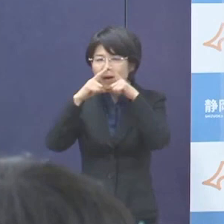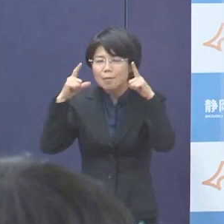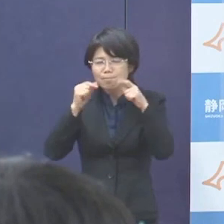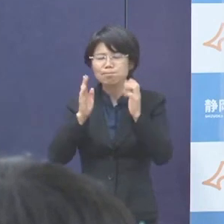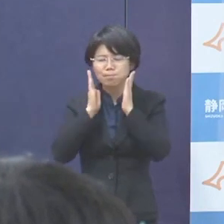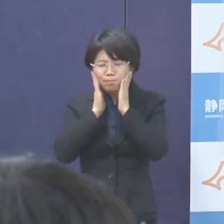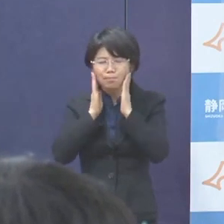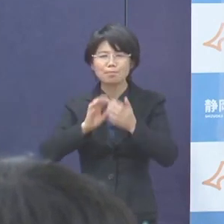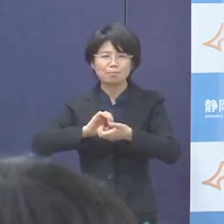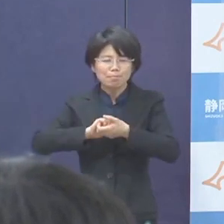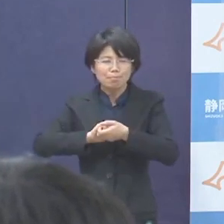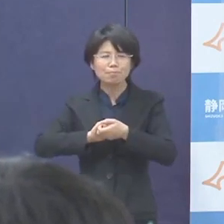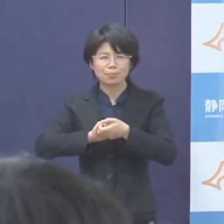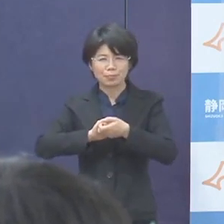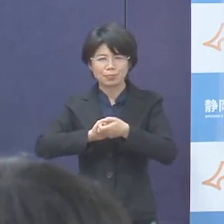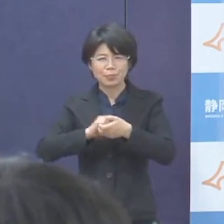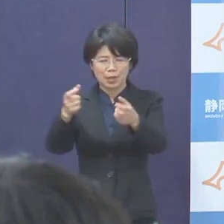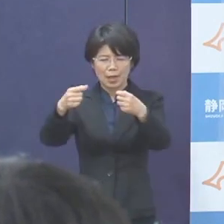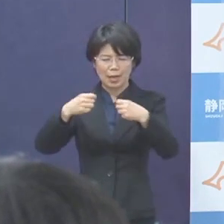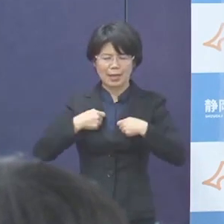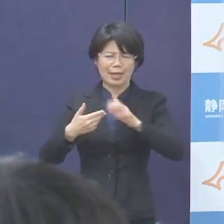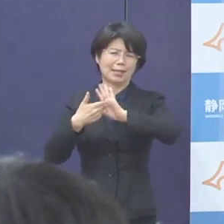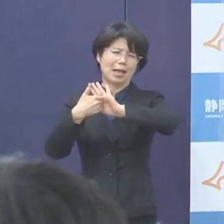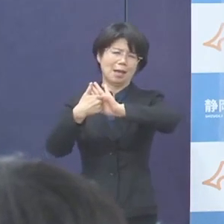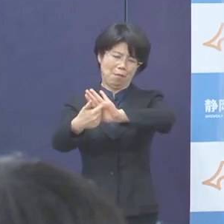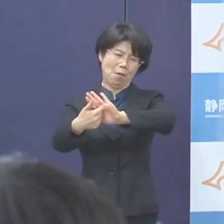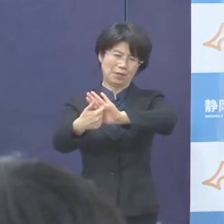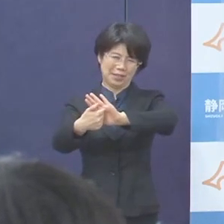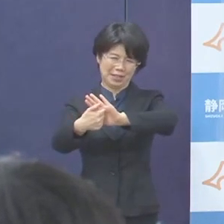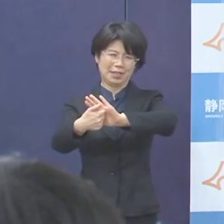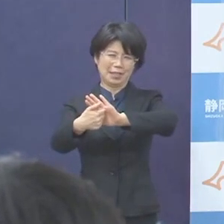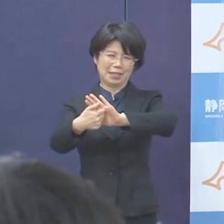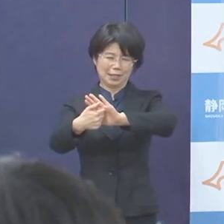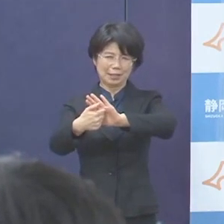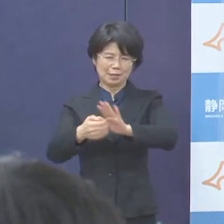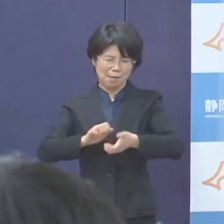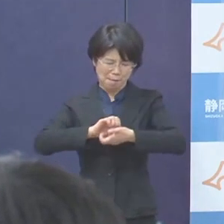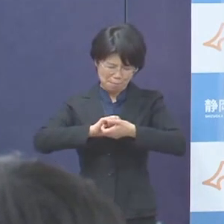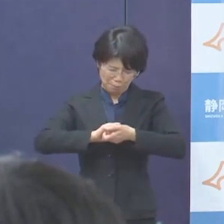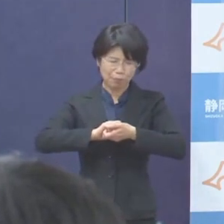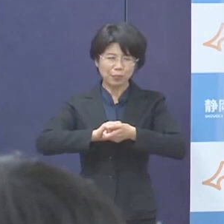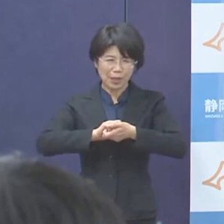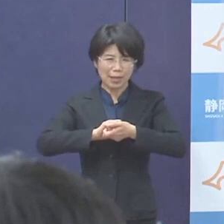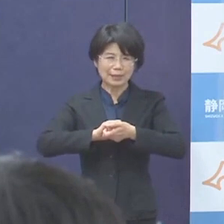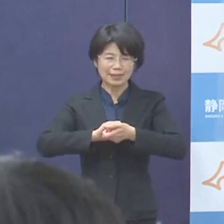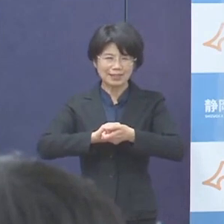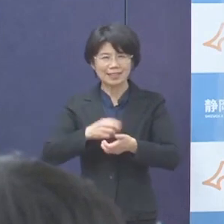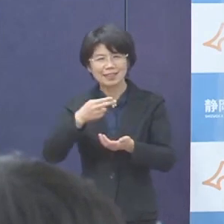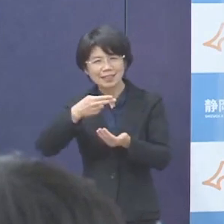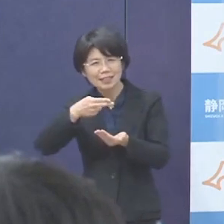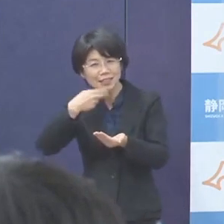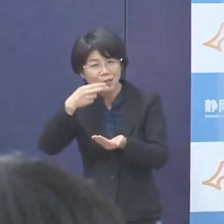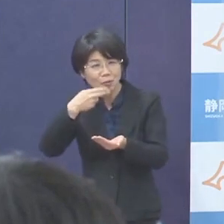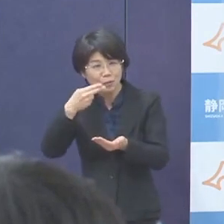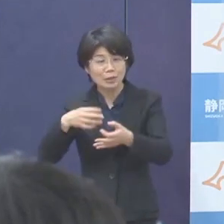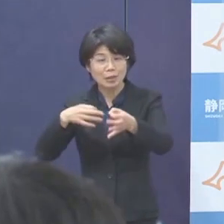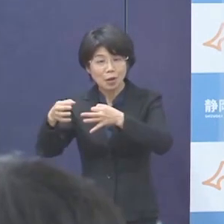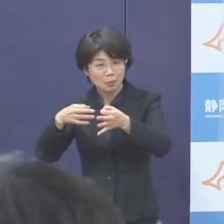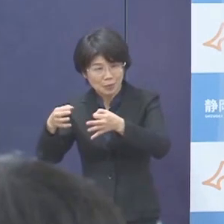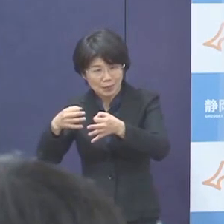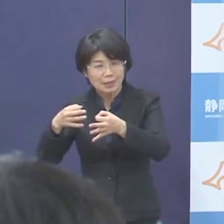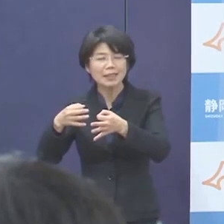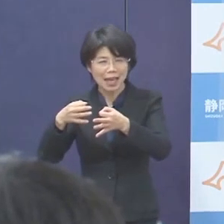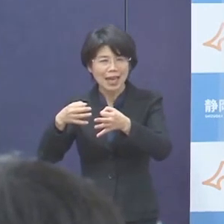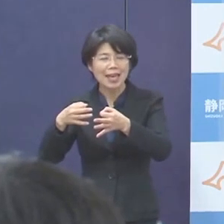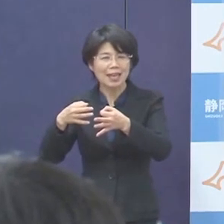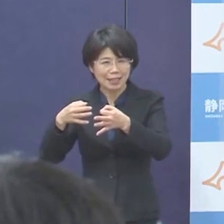のこの徹底をですね、飲食店、宿泊、観光施設、今回 GoTo イートの食事券も使えるようになり